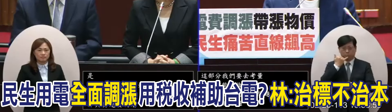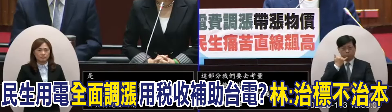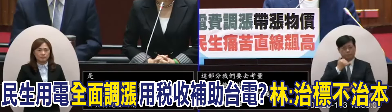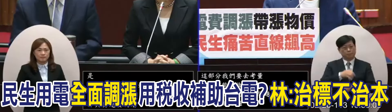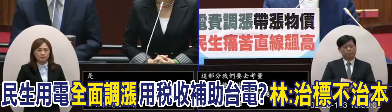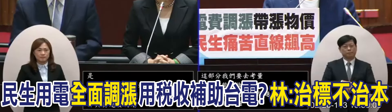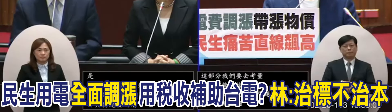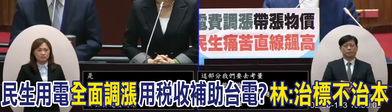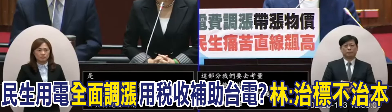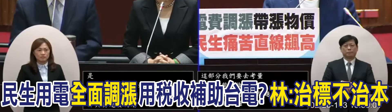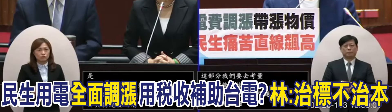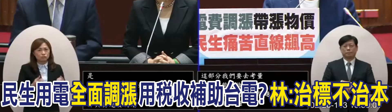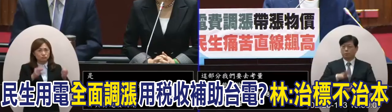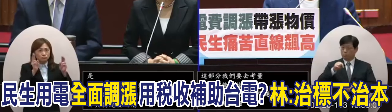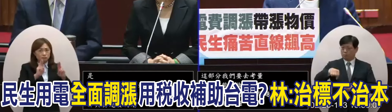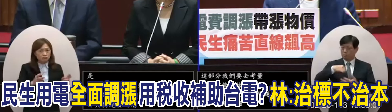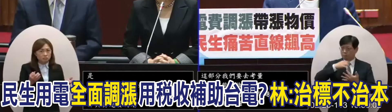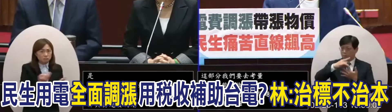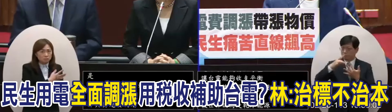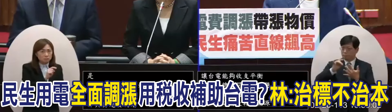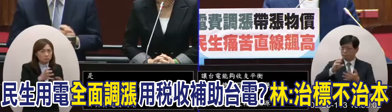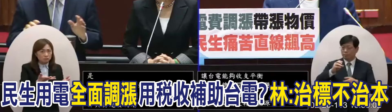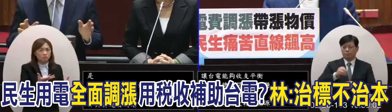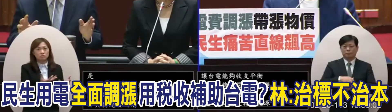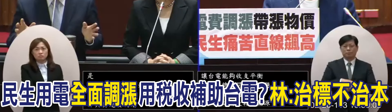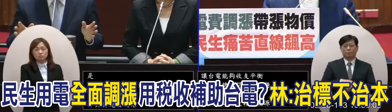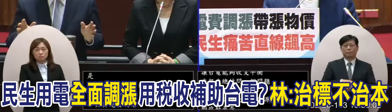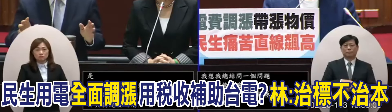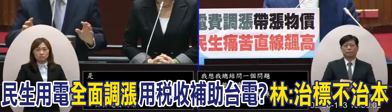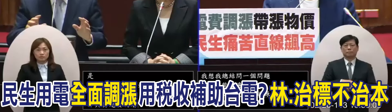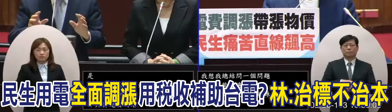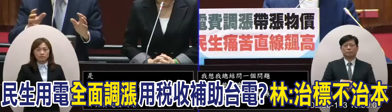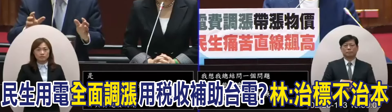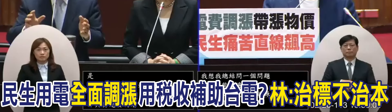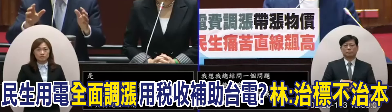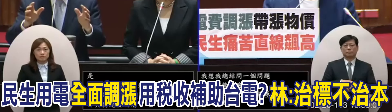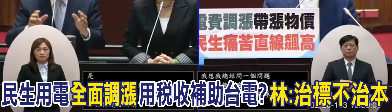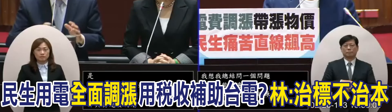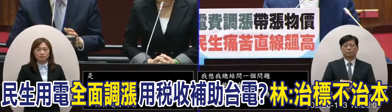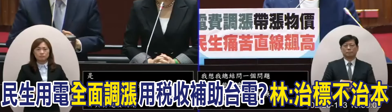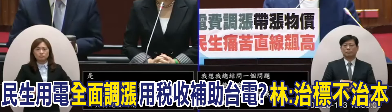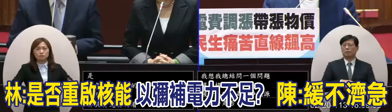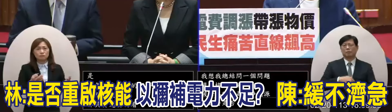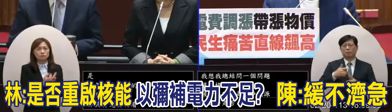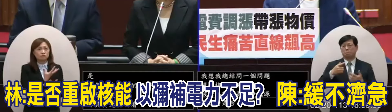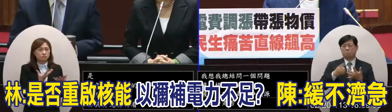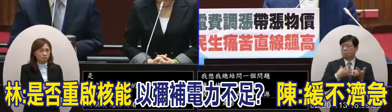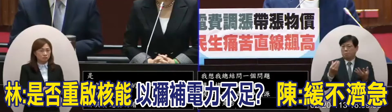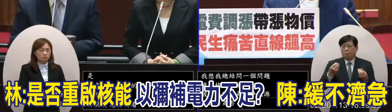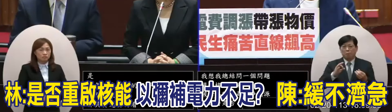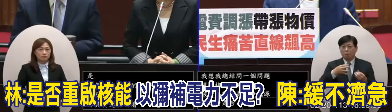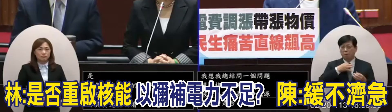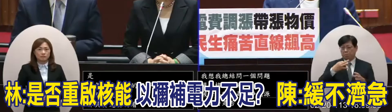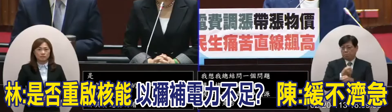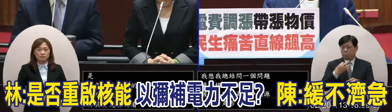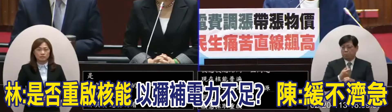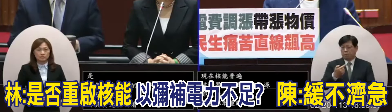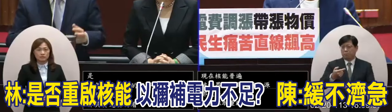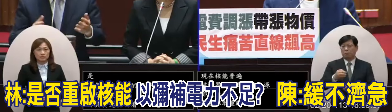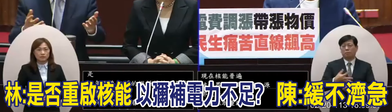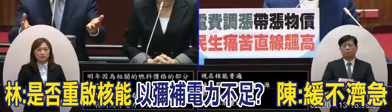机？ 我们没有电力不足， 有没有这个选项？ 我们没有电力不足。那现在就是 没有不足，为什么台电一直亏